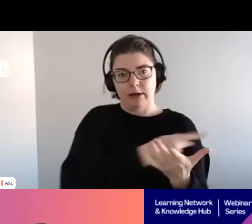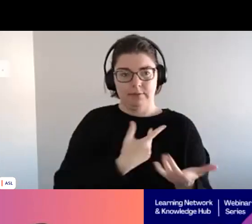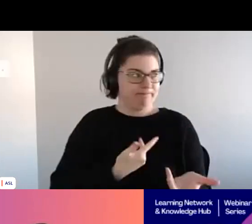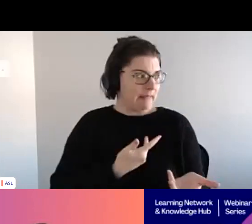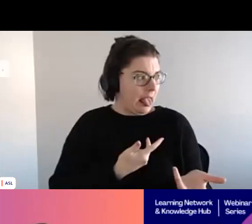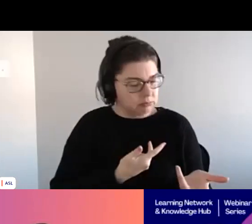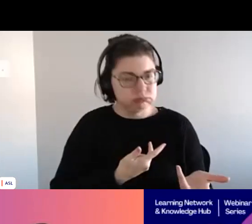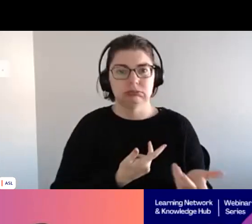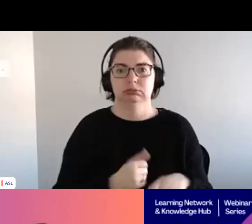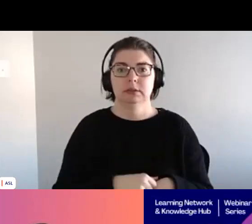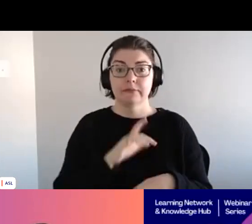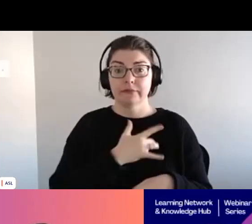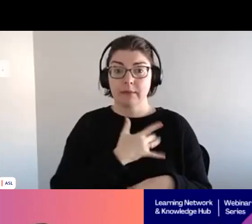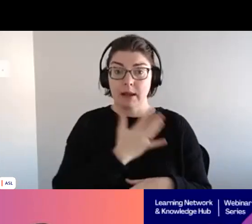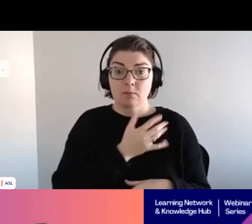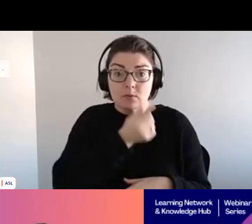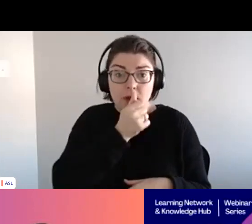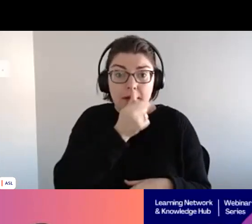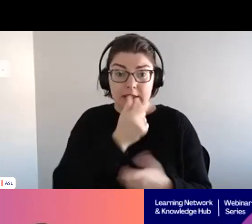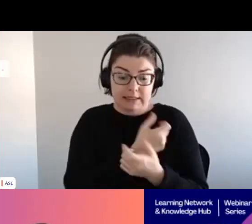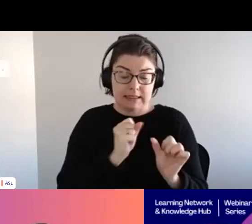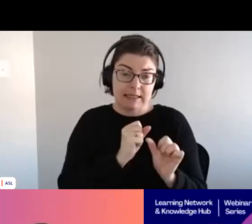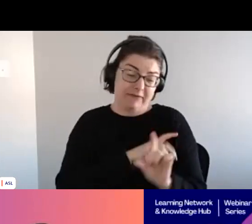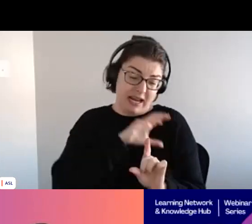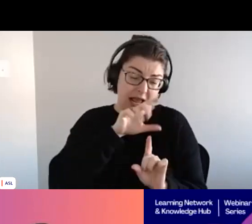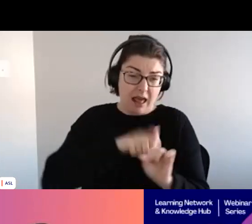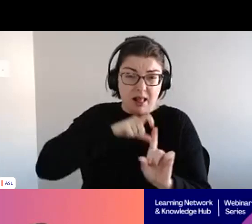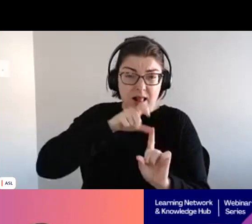mettre à jour mon passeport plein de confrontation